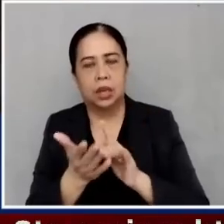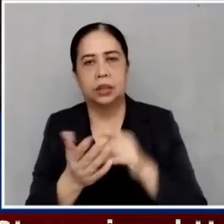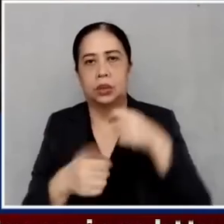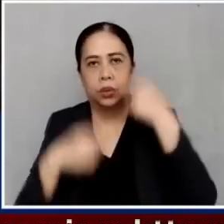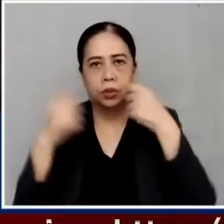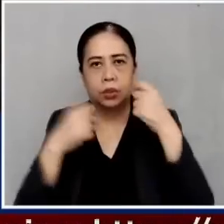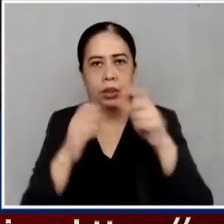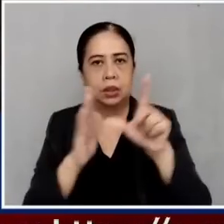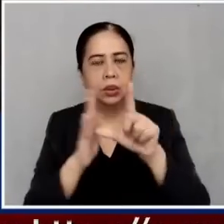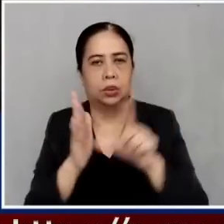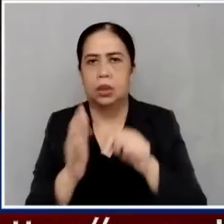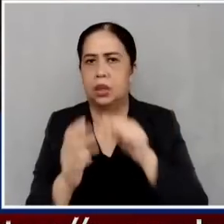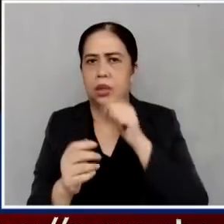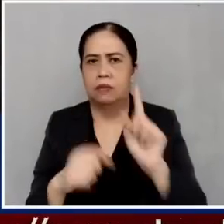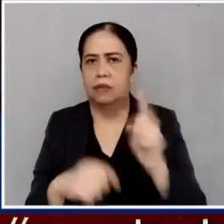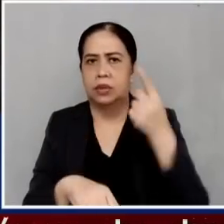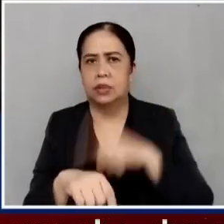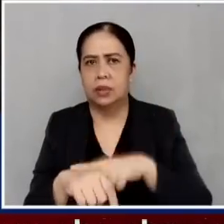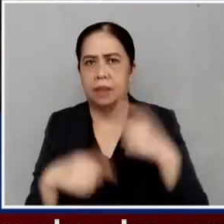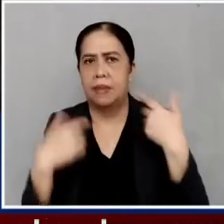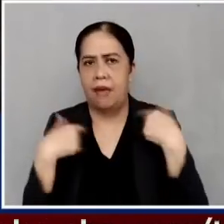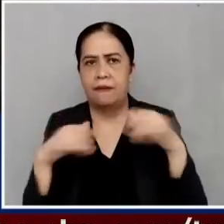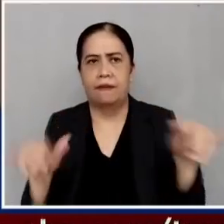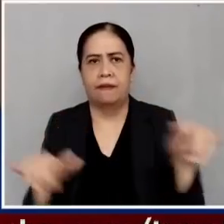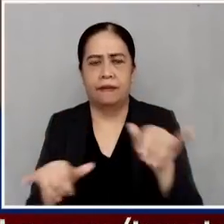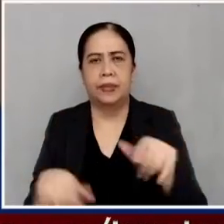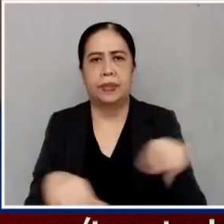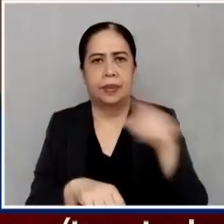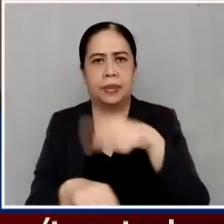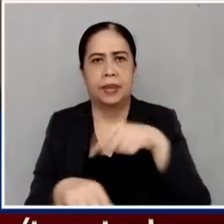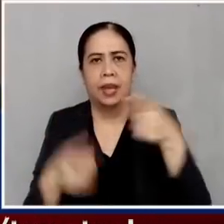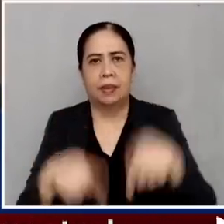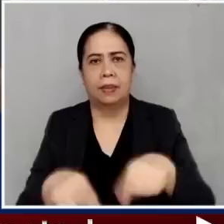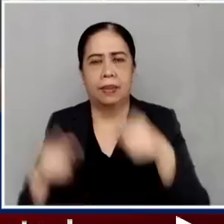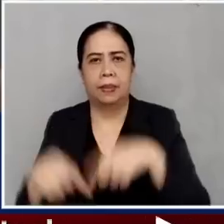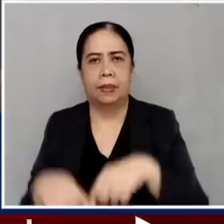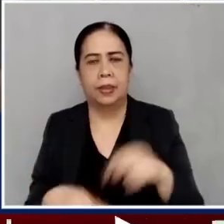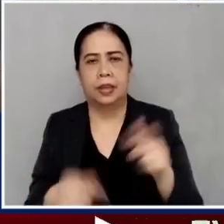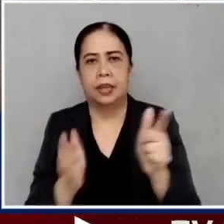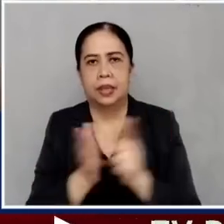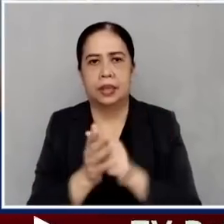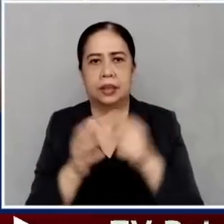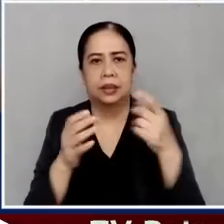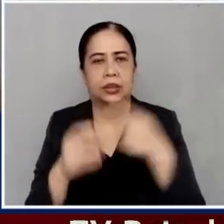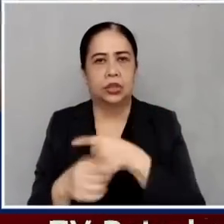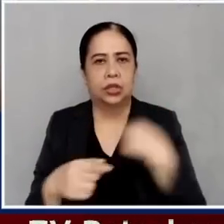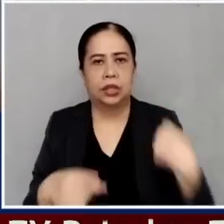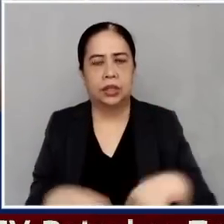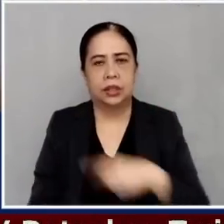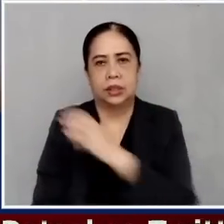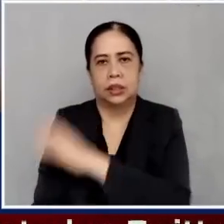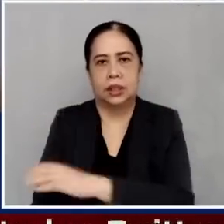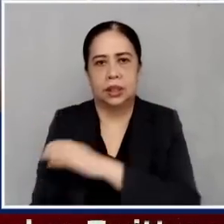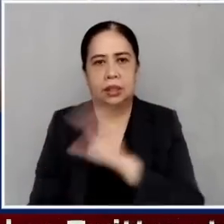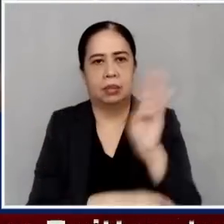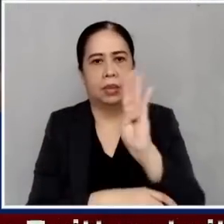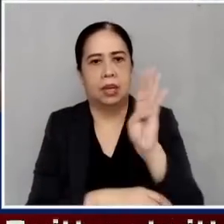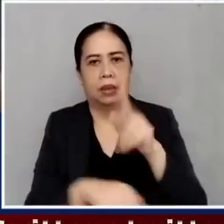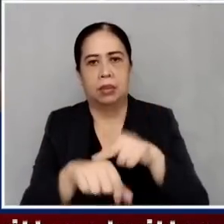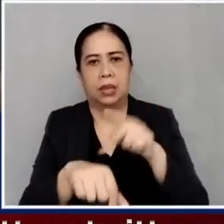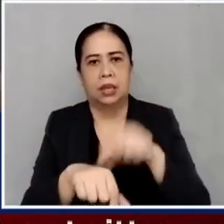ang unang beses na may nadiskubring illegal na paggamutan sa lungsod. Isang illegal na Chinese clinic ang sinalakay sa Baclaran, Parañaque